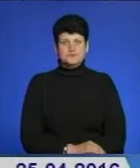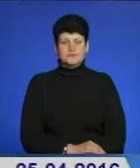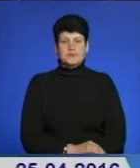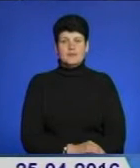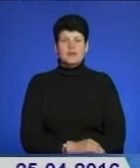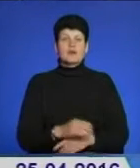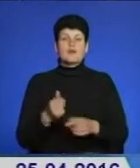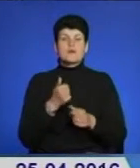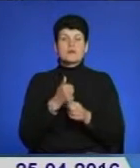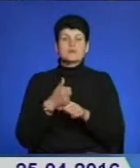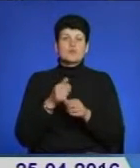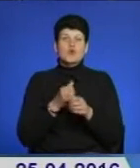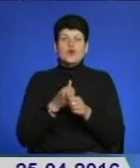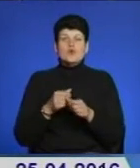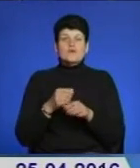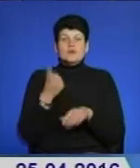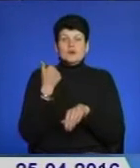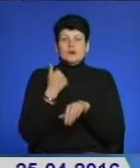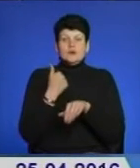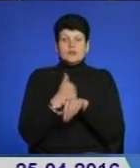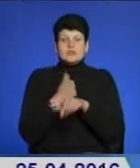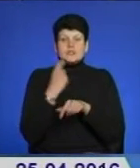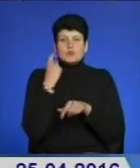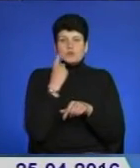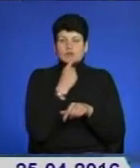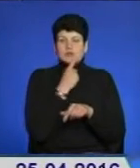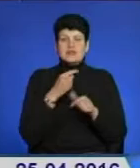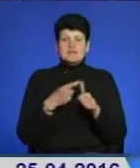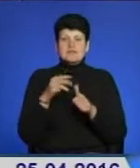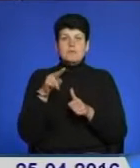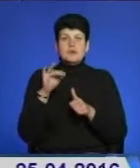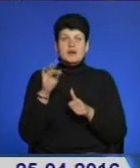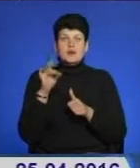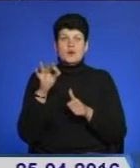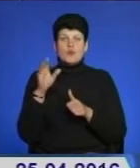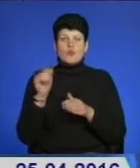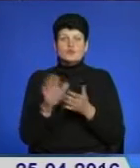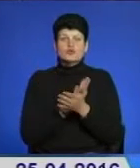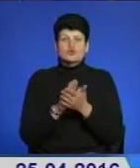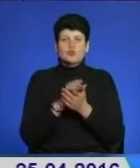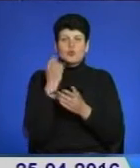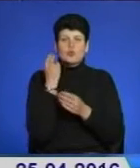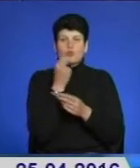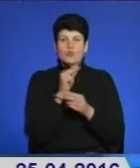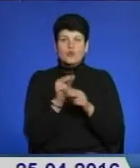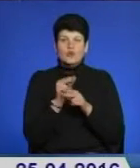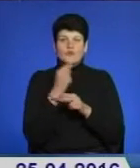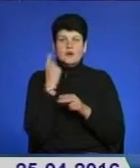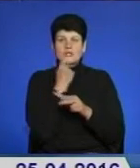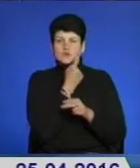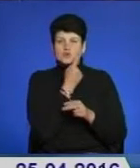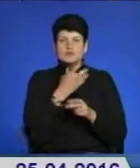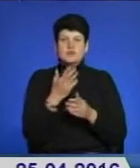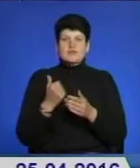Провідні стоматологи першого добровольчого мобільного шпиталю імені Пирогова безкоштовно полікували зуби військовослужбовцям